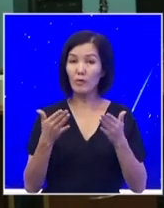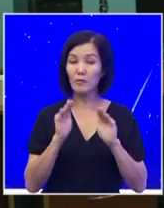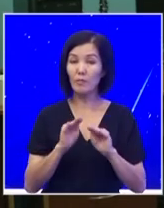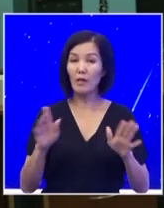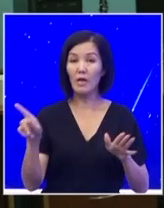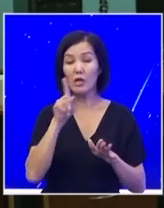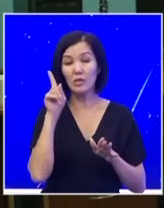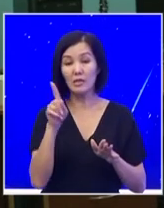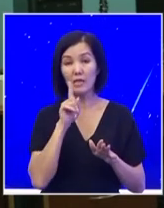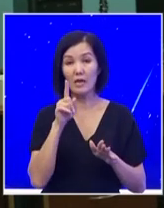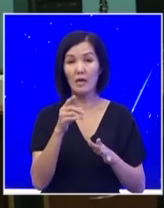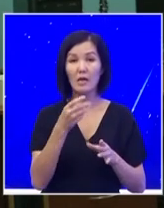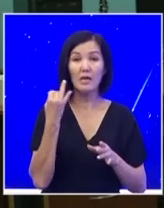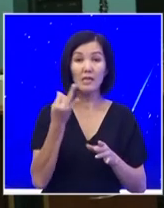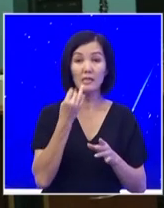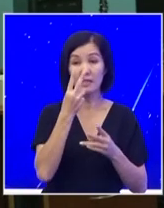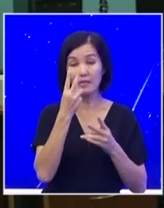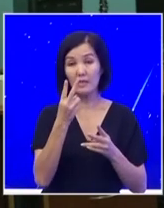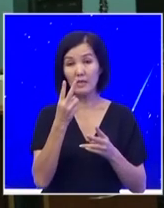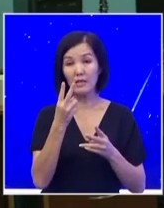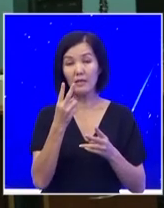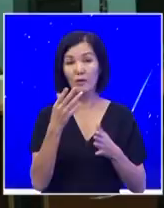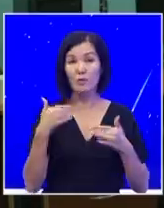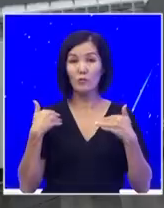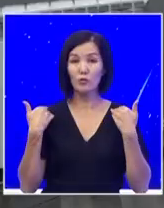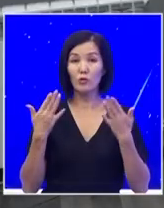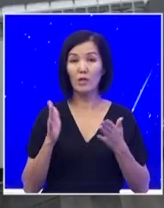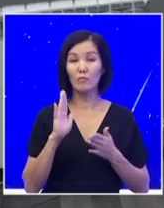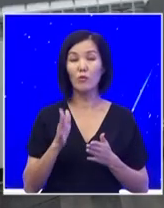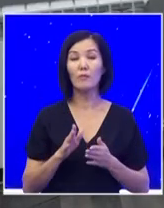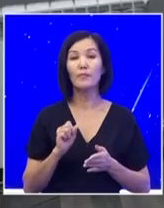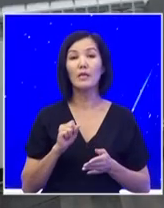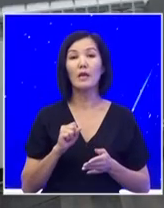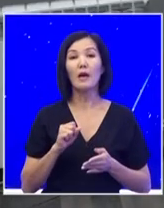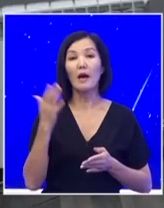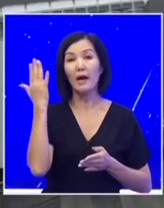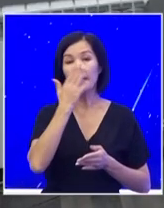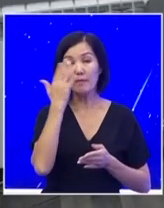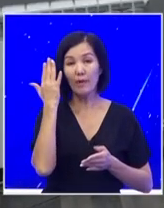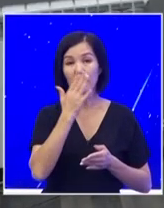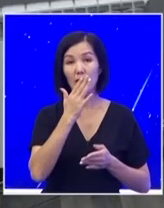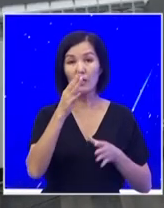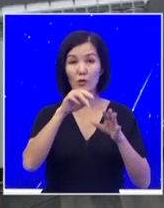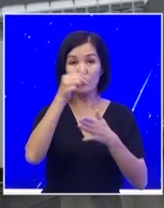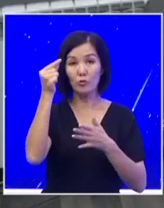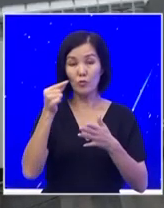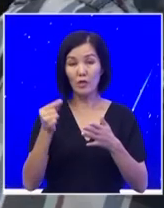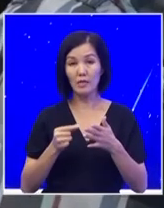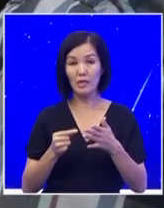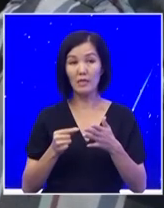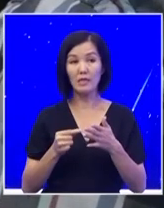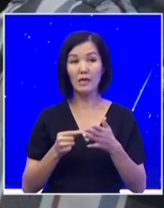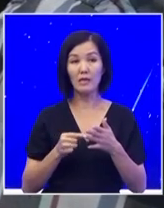жастарға осыған қызықсын деп осындай форматта беріп отырмыз. Бұл анимациялық туындының суреттерін Массагент сайтының